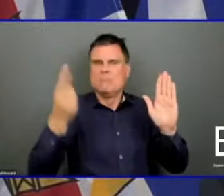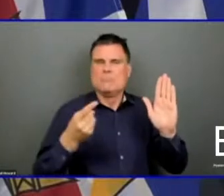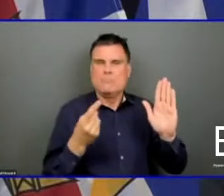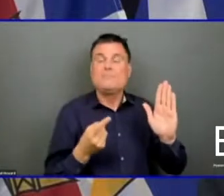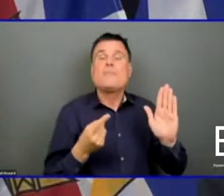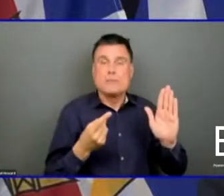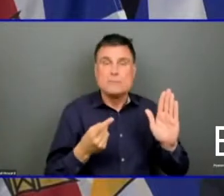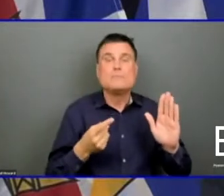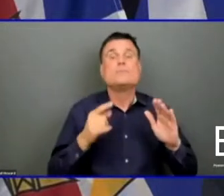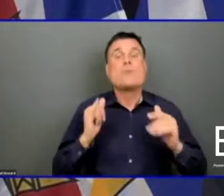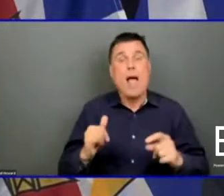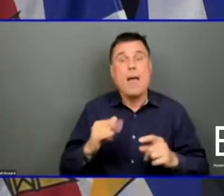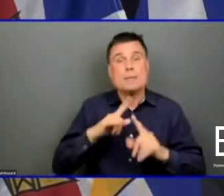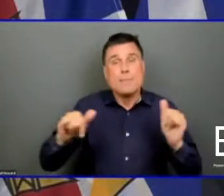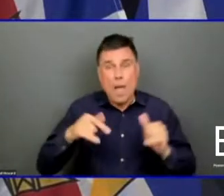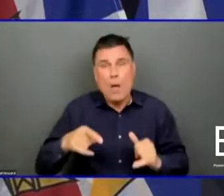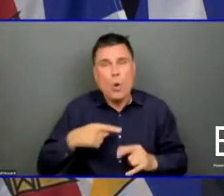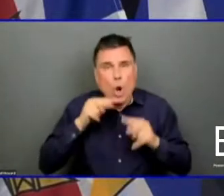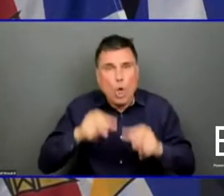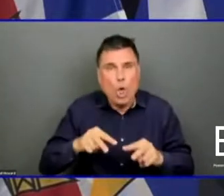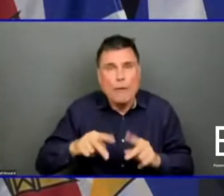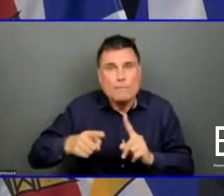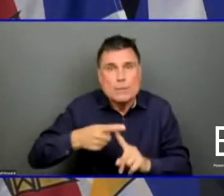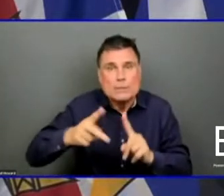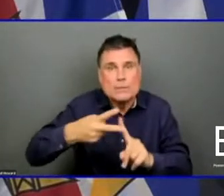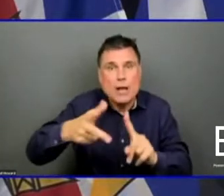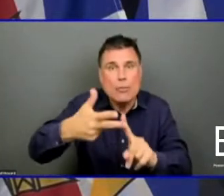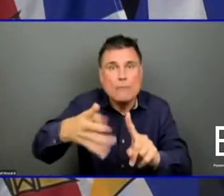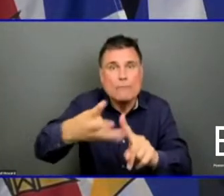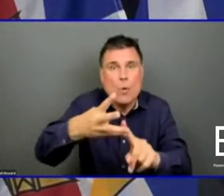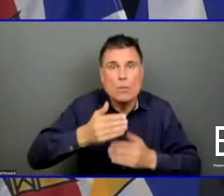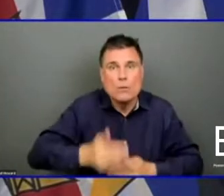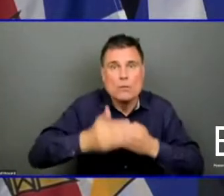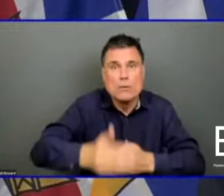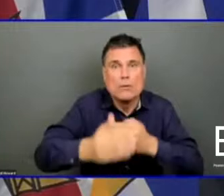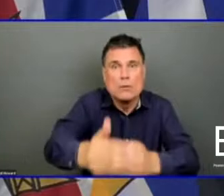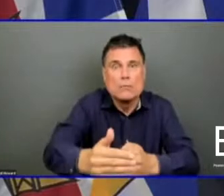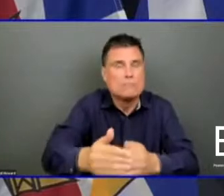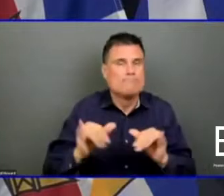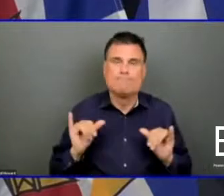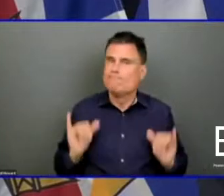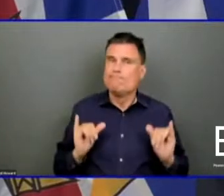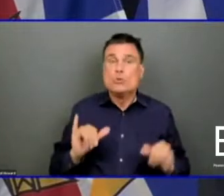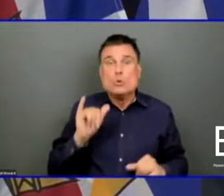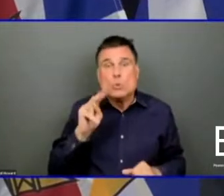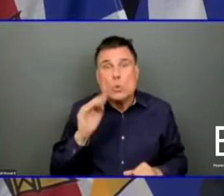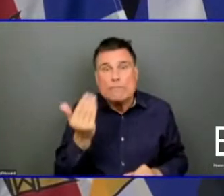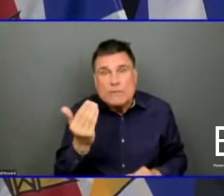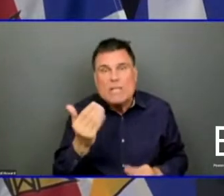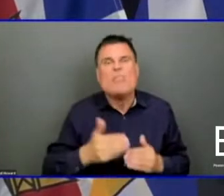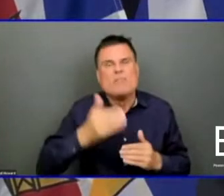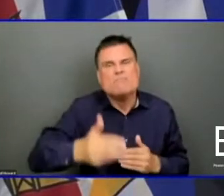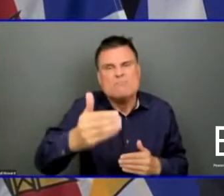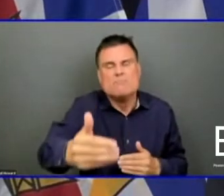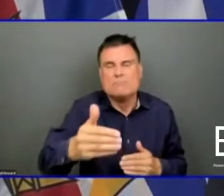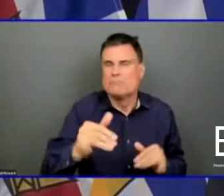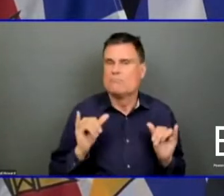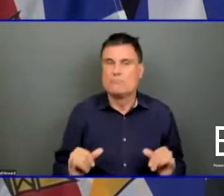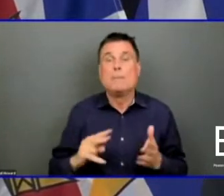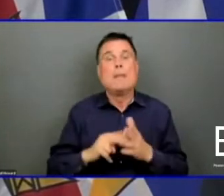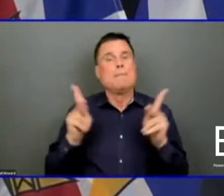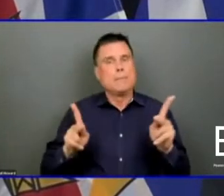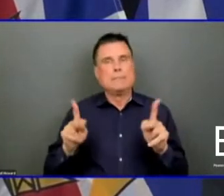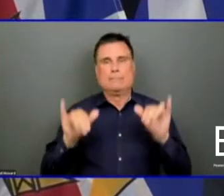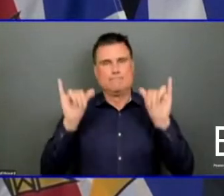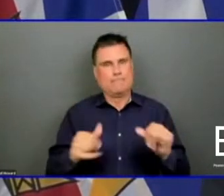2针以上了，每天的新增案例上到个位数了。我估计他们的这个新闻简报也不会1星期